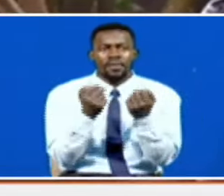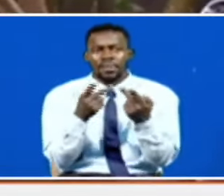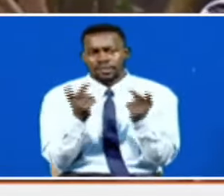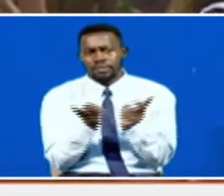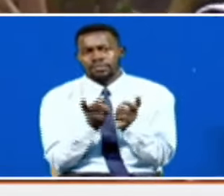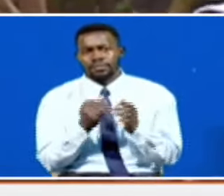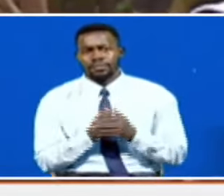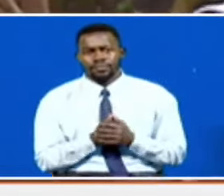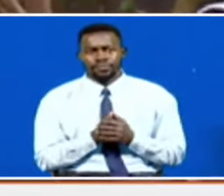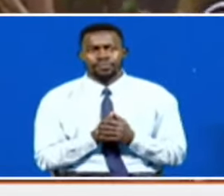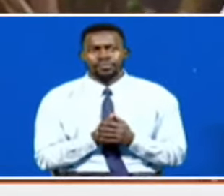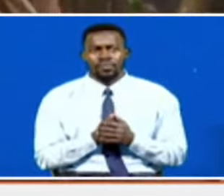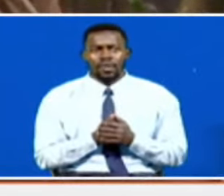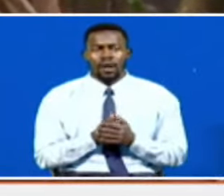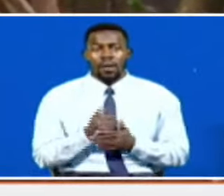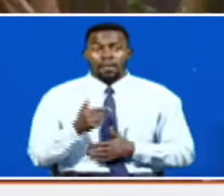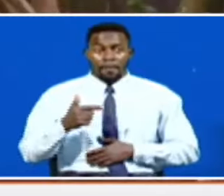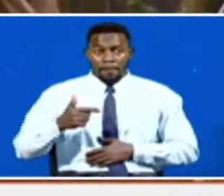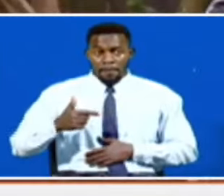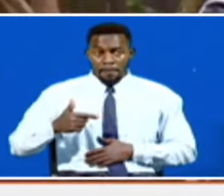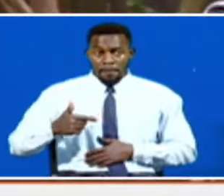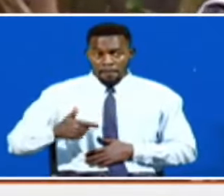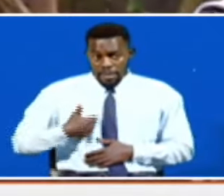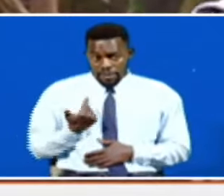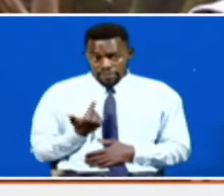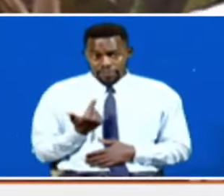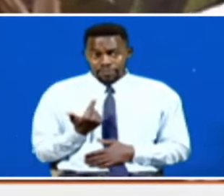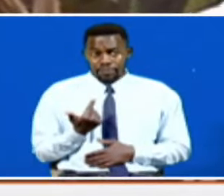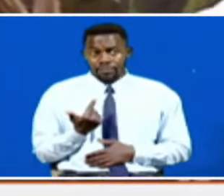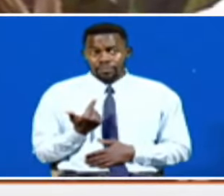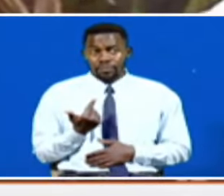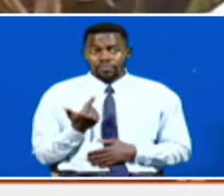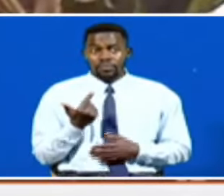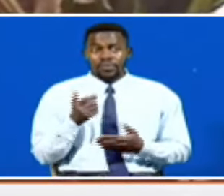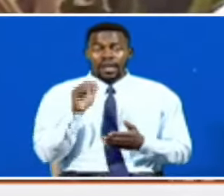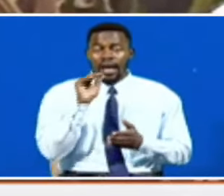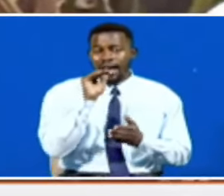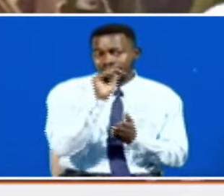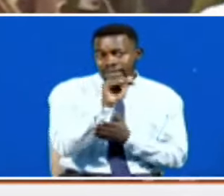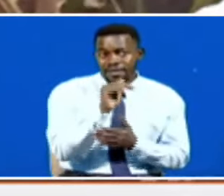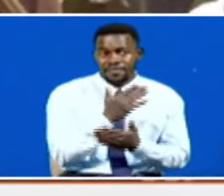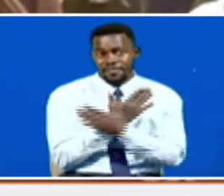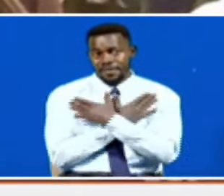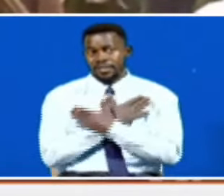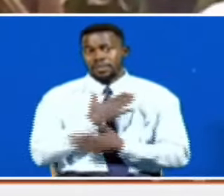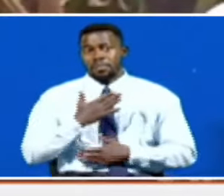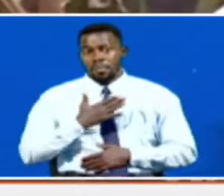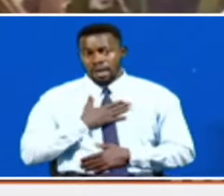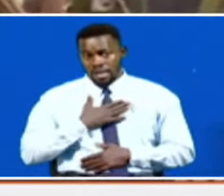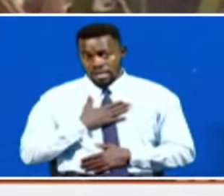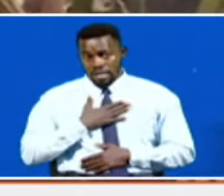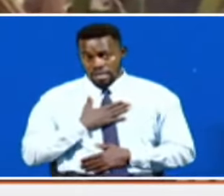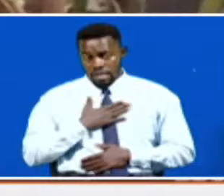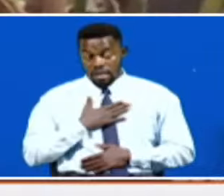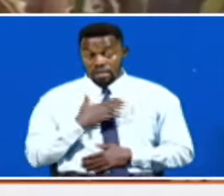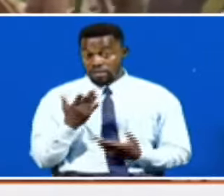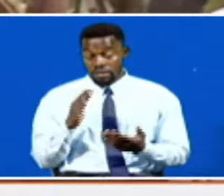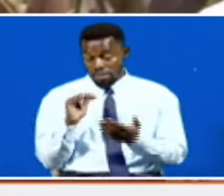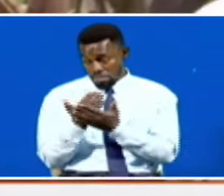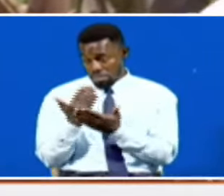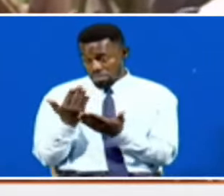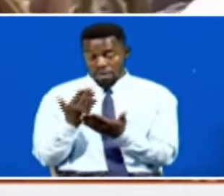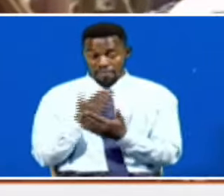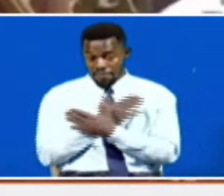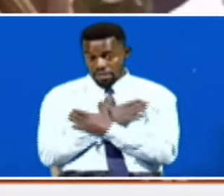Nimetuma wenzangu ambao ni bibi wa kwangu, wameenda sehemu ambao ni marelative, ambao naweza kaenda